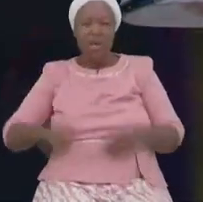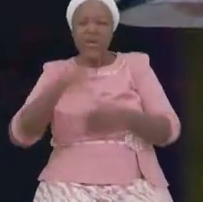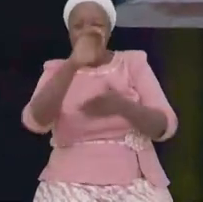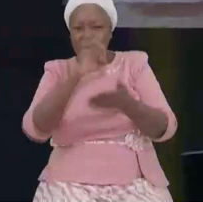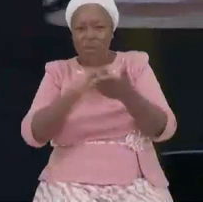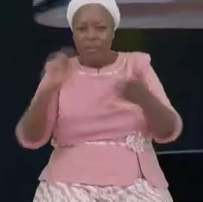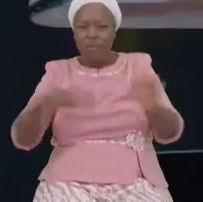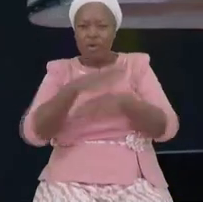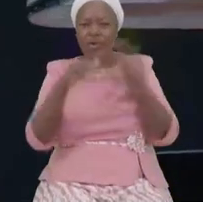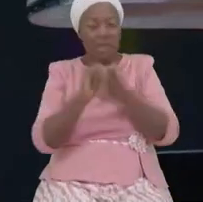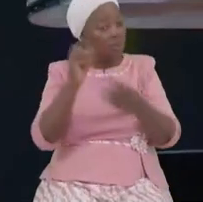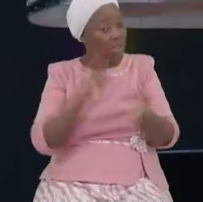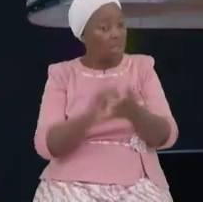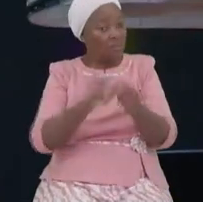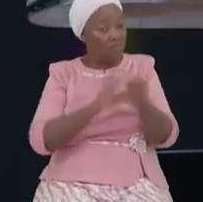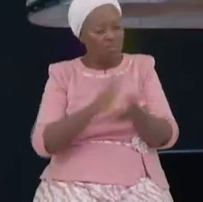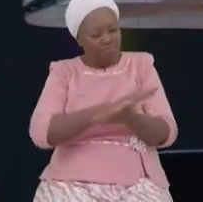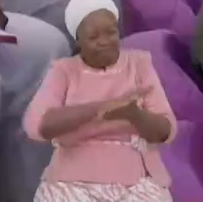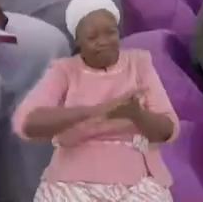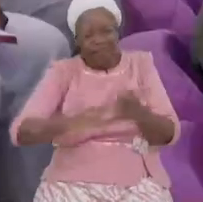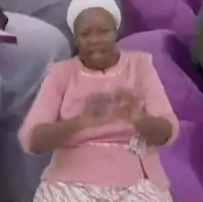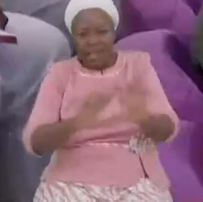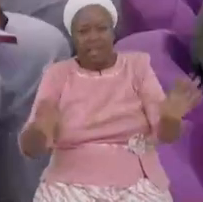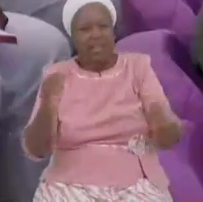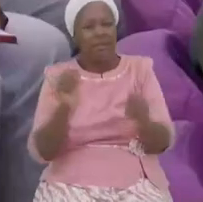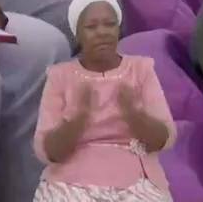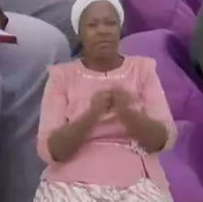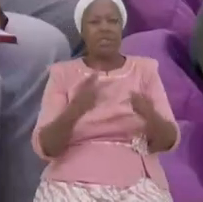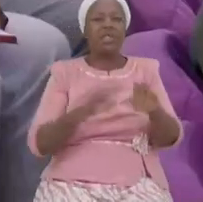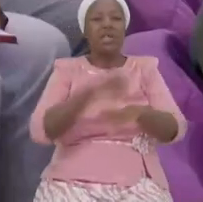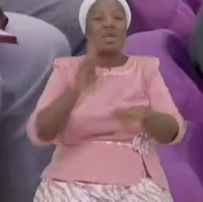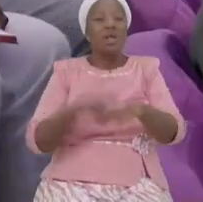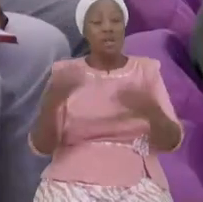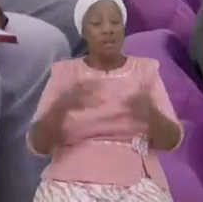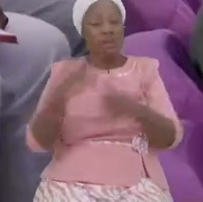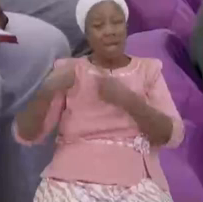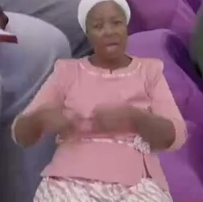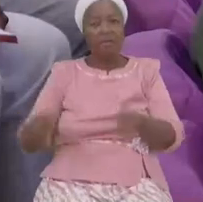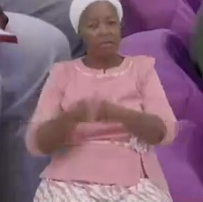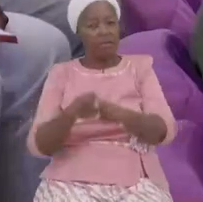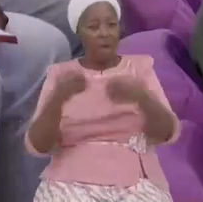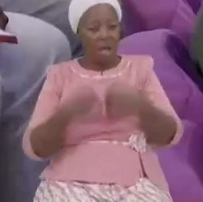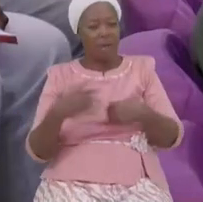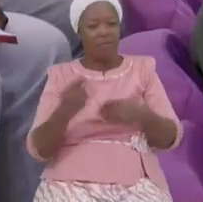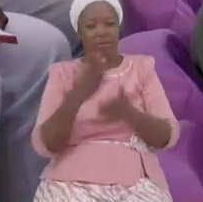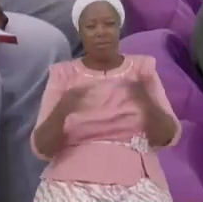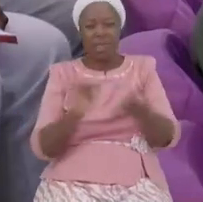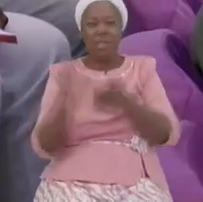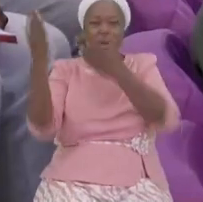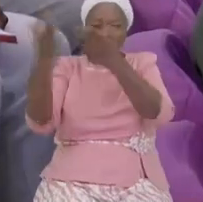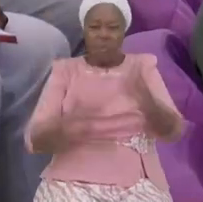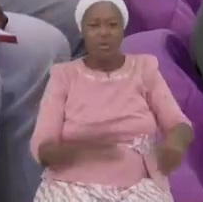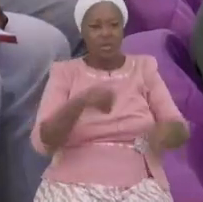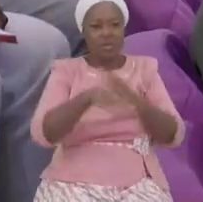tout soit clair dans le naturel. Maintenant, le cœur a quelque chose qu'il a amené dans le monde. Et